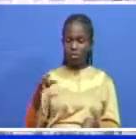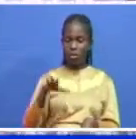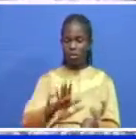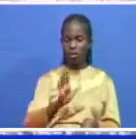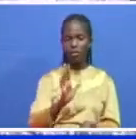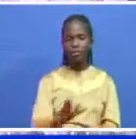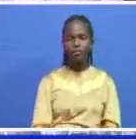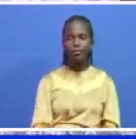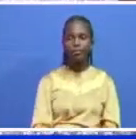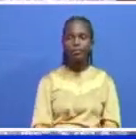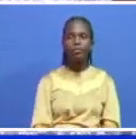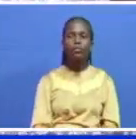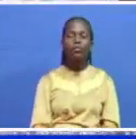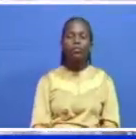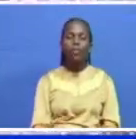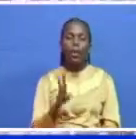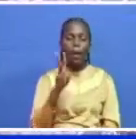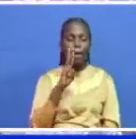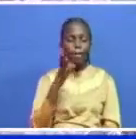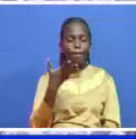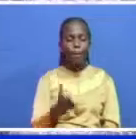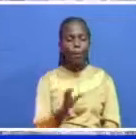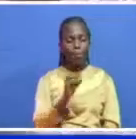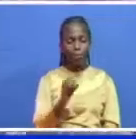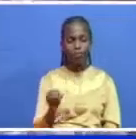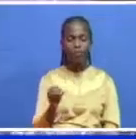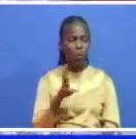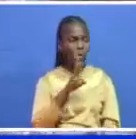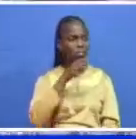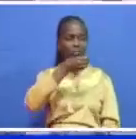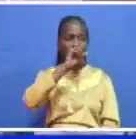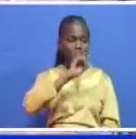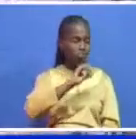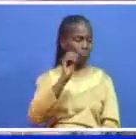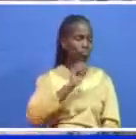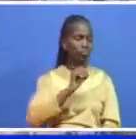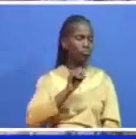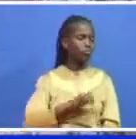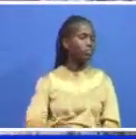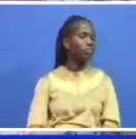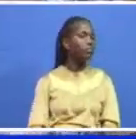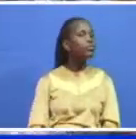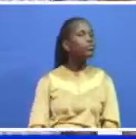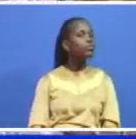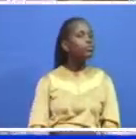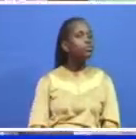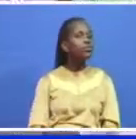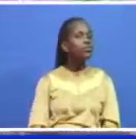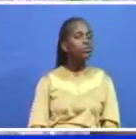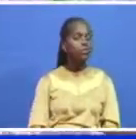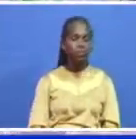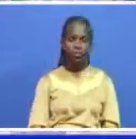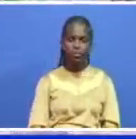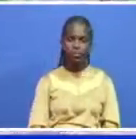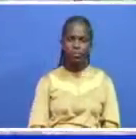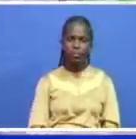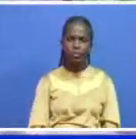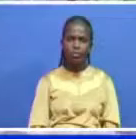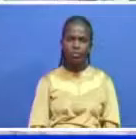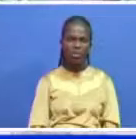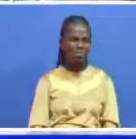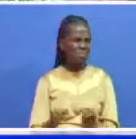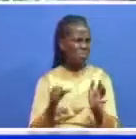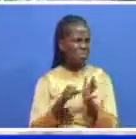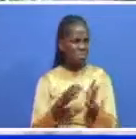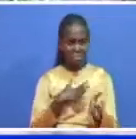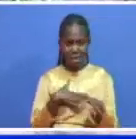Hakuna maji. Maji wafanya nini? Hakuna maji ya kukunya wapi. Baka ala atarifa ya Garissa. Baka hapa. Sasa hiyo ni shida yangu na muna gani hiyo?